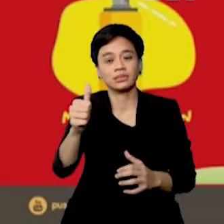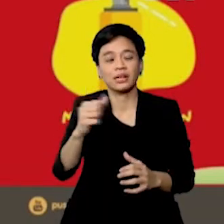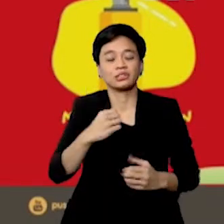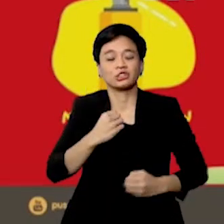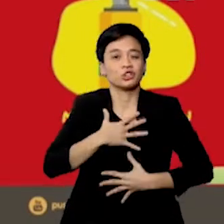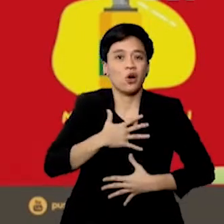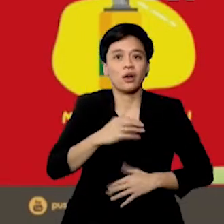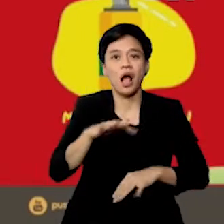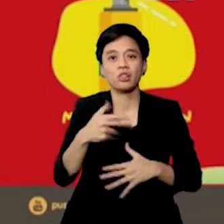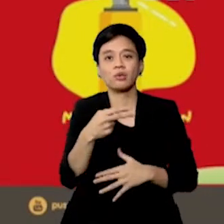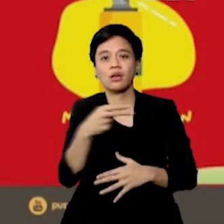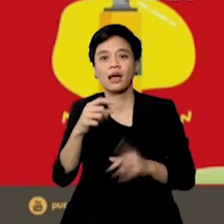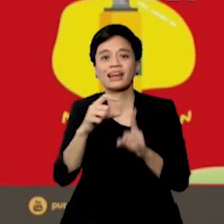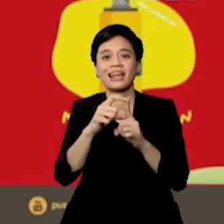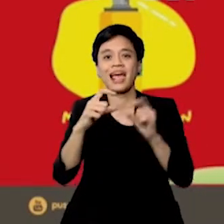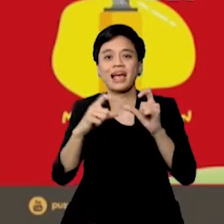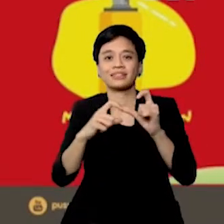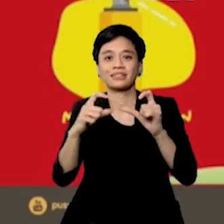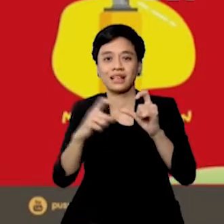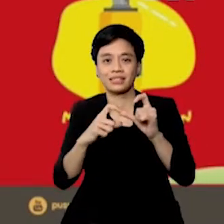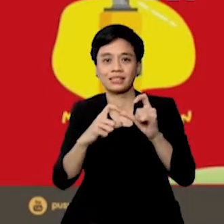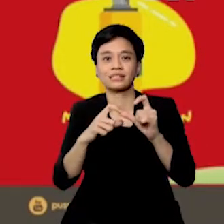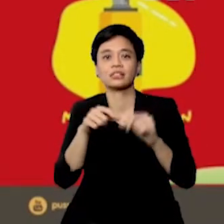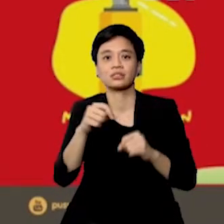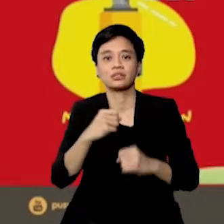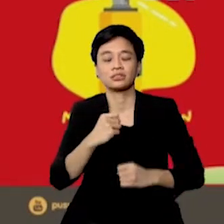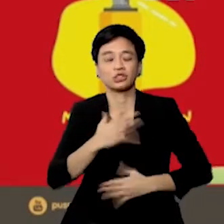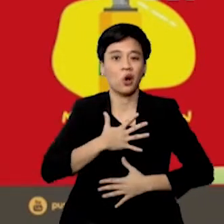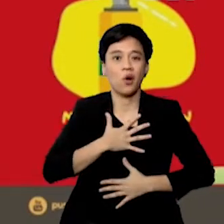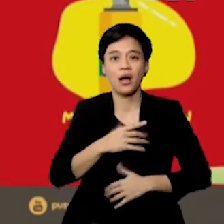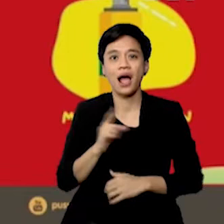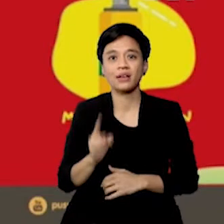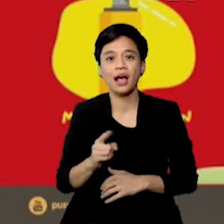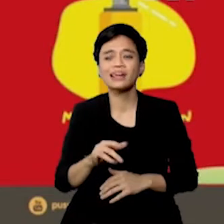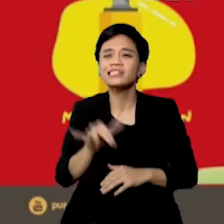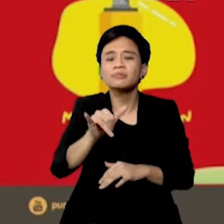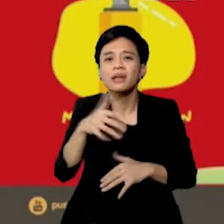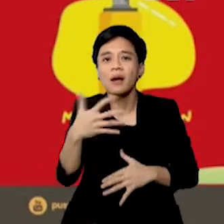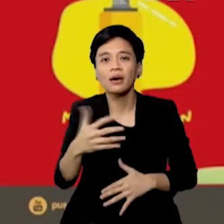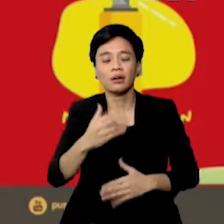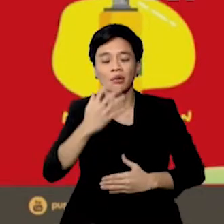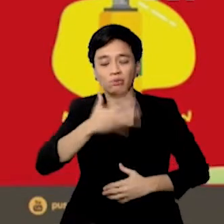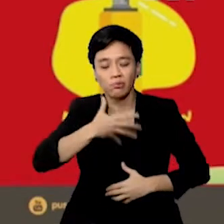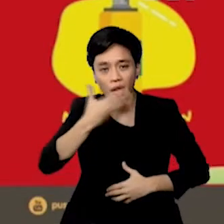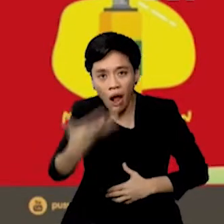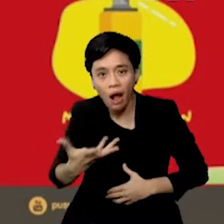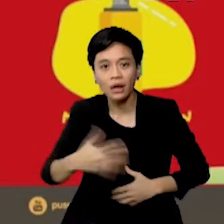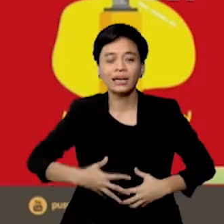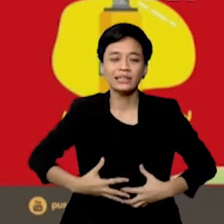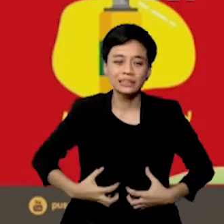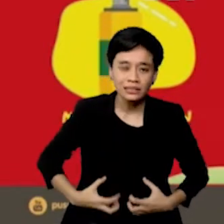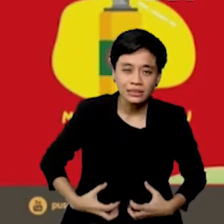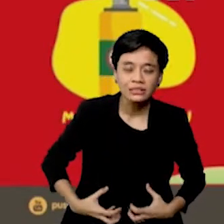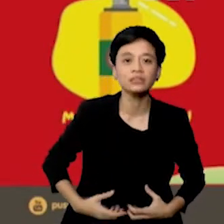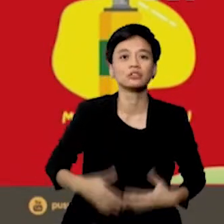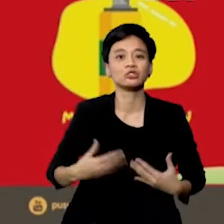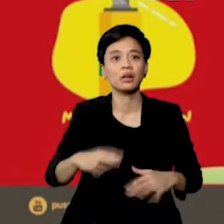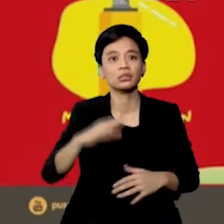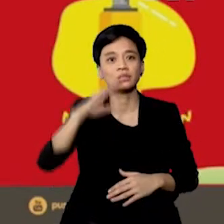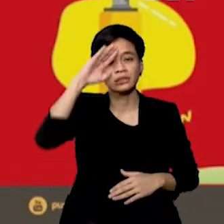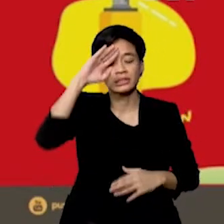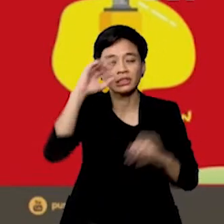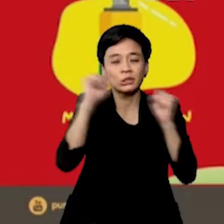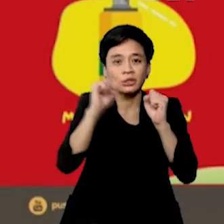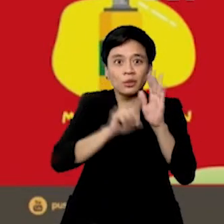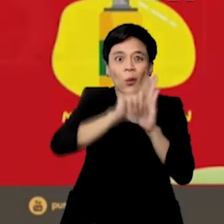atau DSS, dengue shock syndrome. Gejalanya berupa muntah, nyeri perut, perubahan suhu tubuh dari demam menjadi dingin